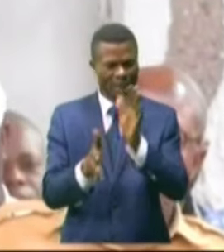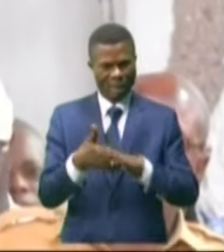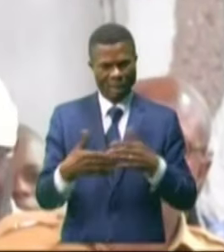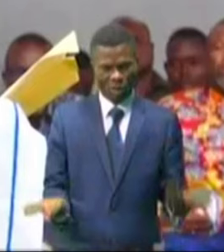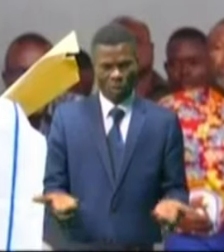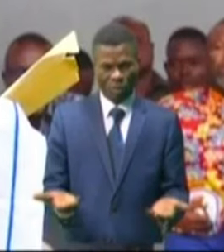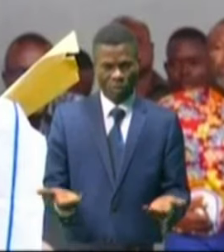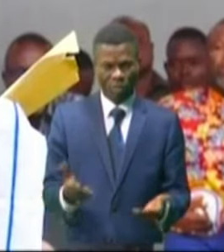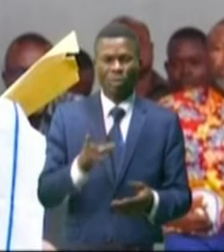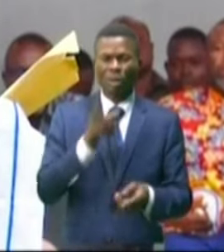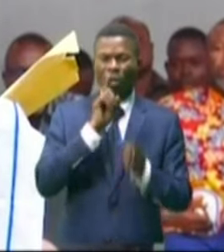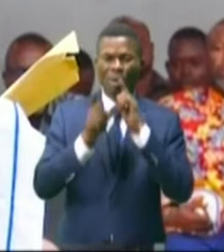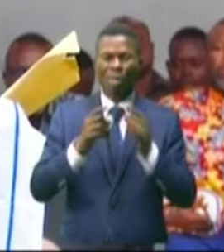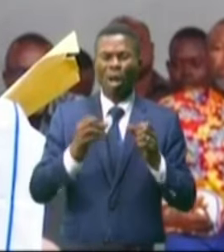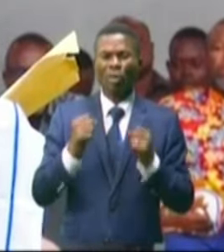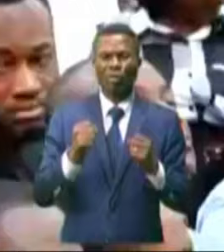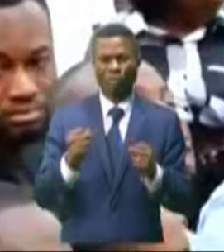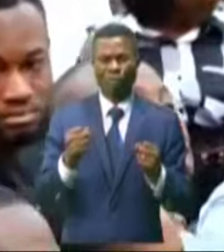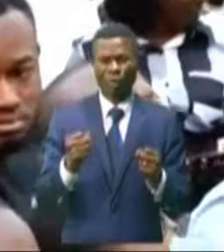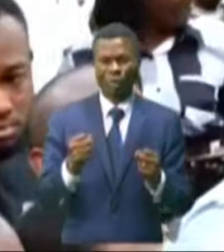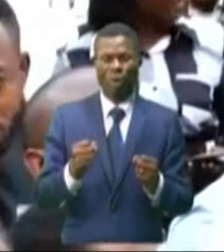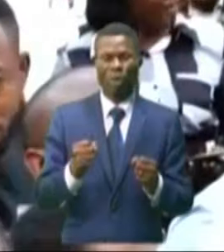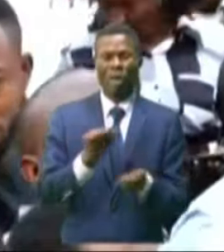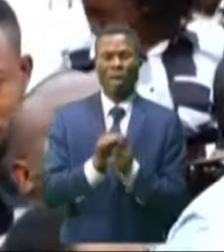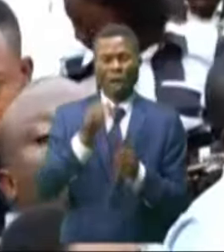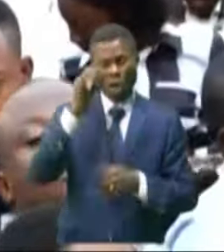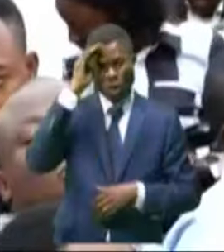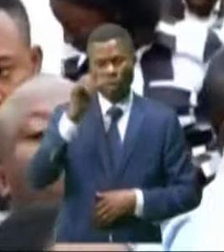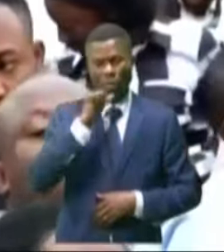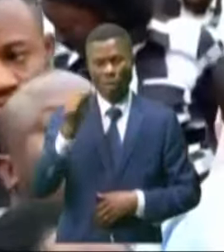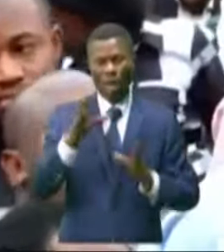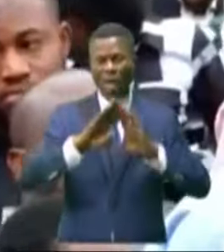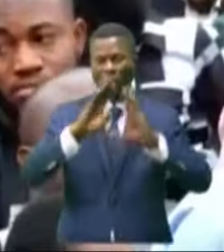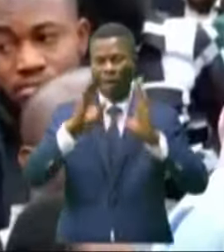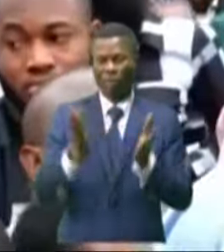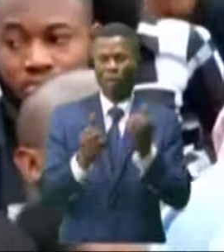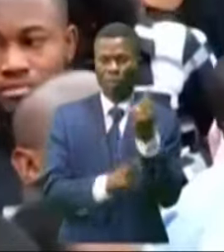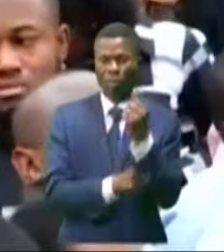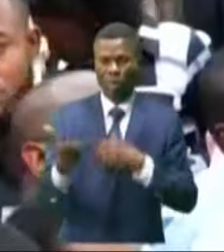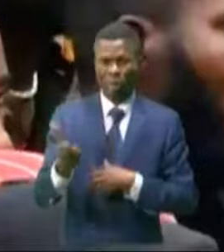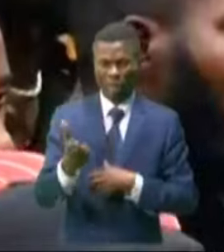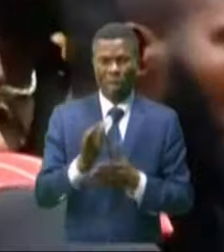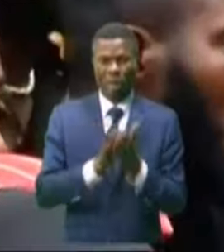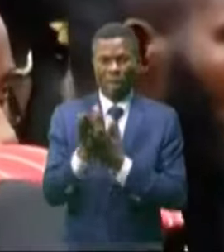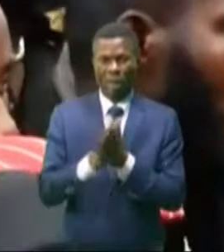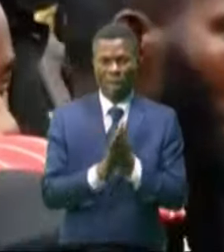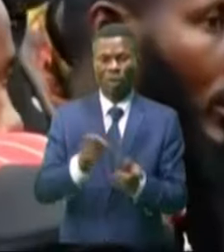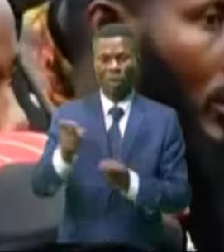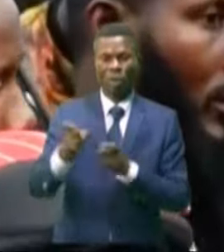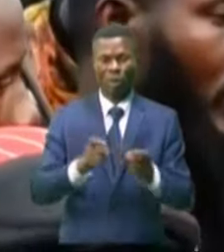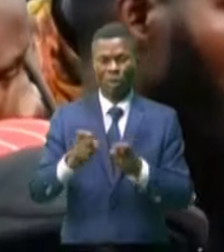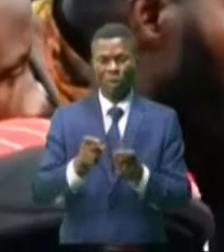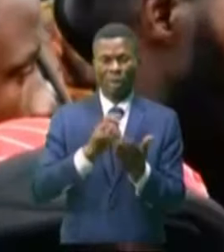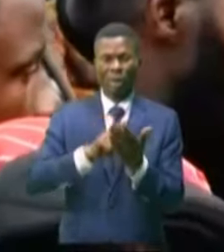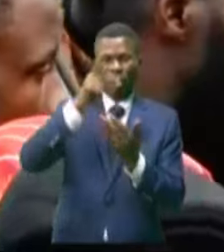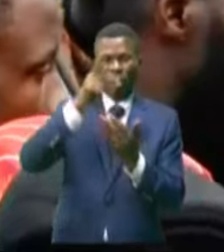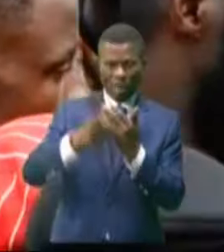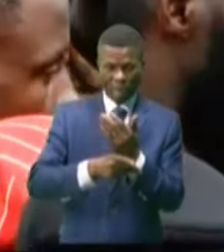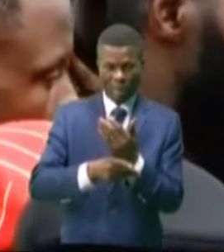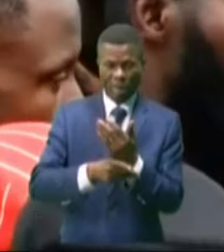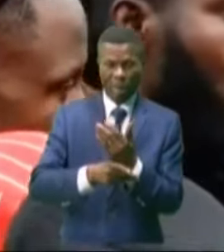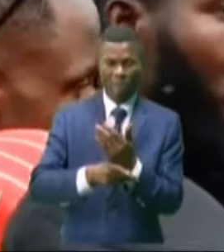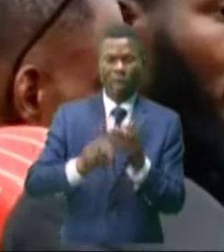un échange à bâton rompu sans tabou avec l'assistance. Concernant la gestion des ambitions au sein du parti,